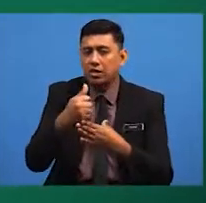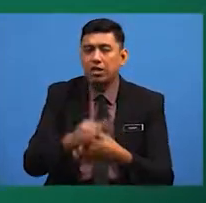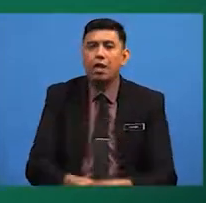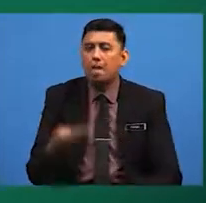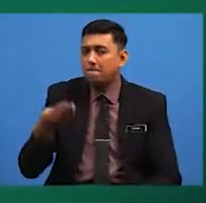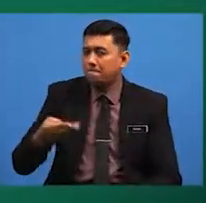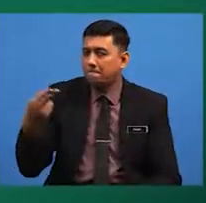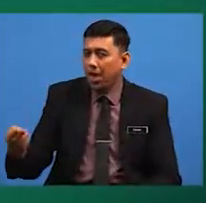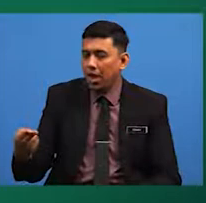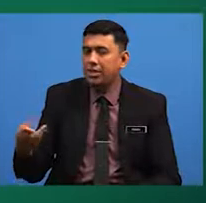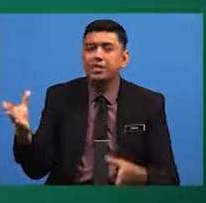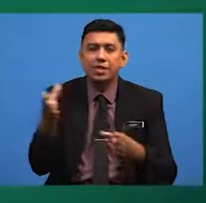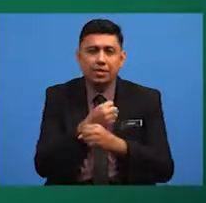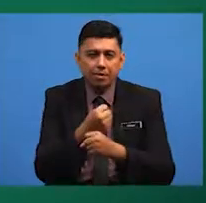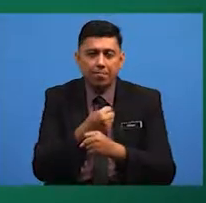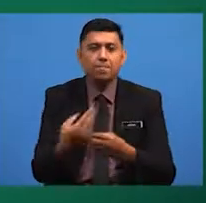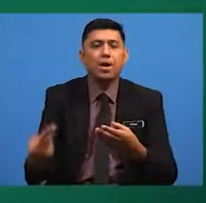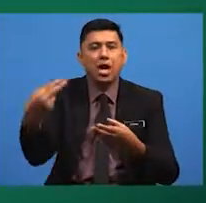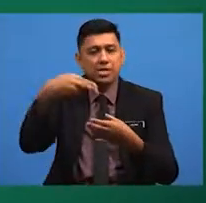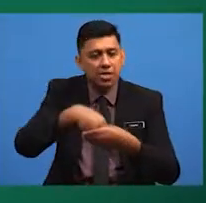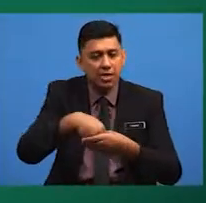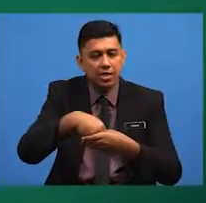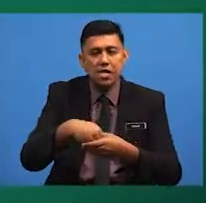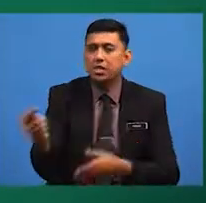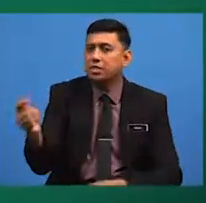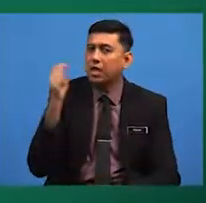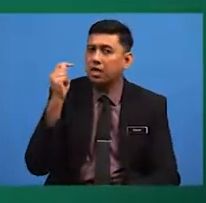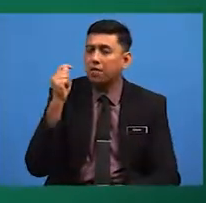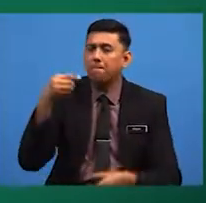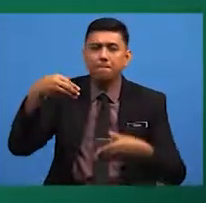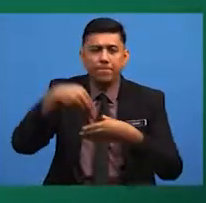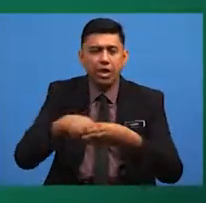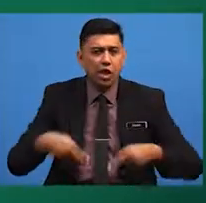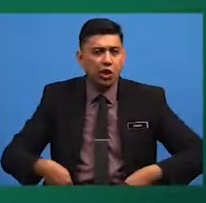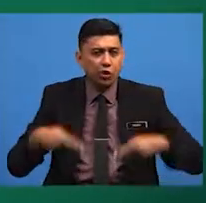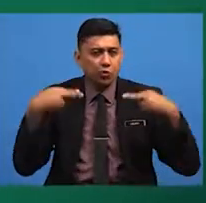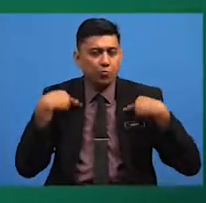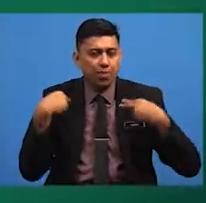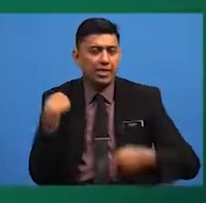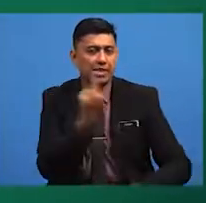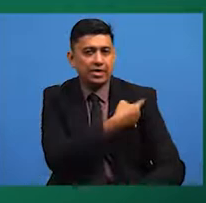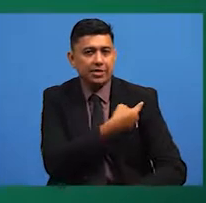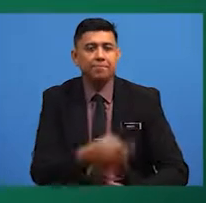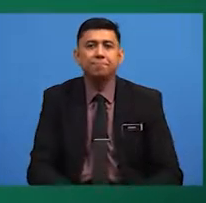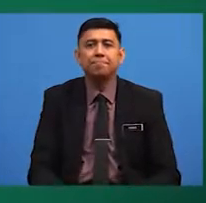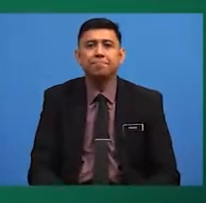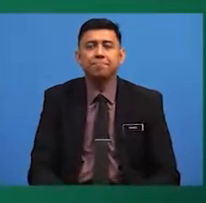bahan yang dapat menghasilkan tenaga dalam kehidupan kita